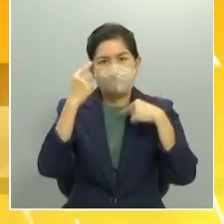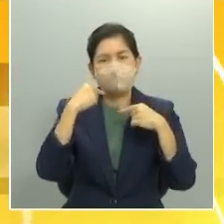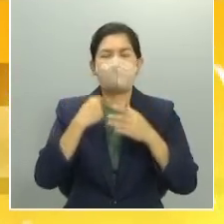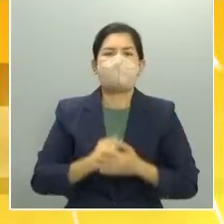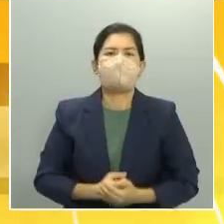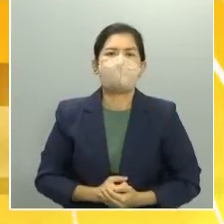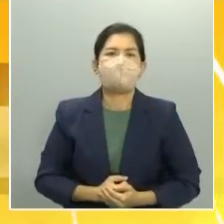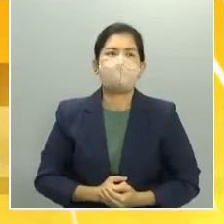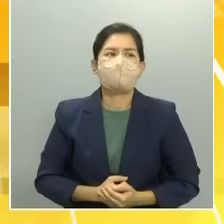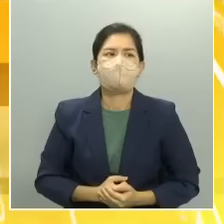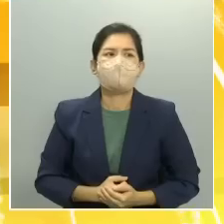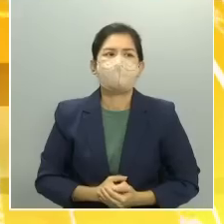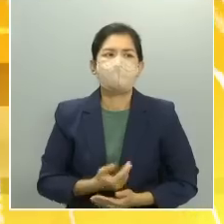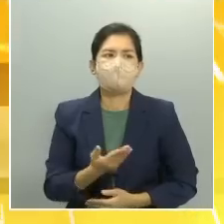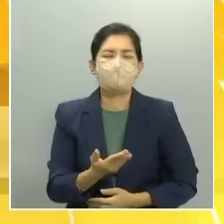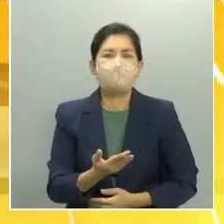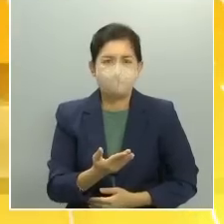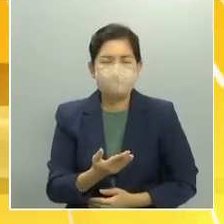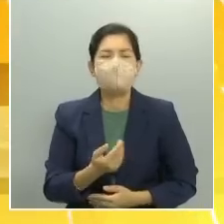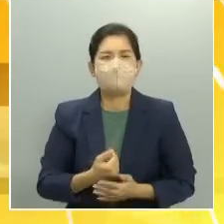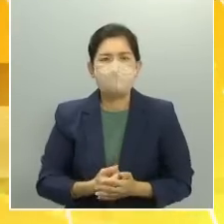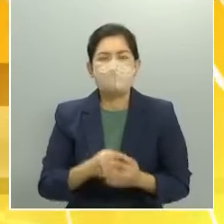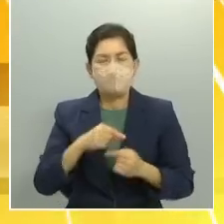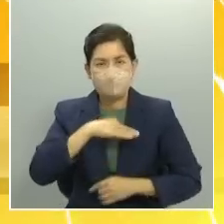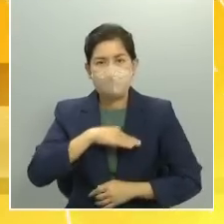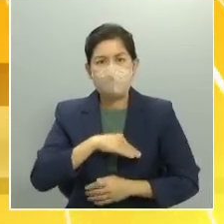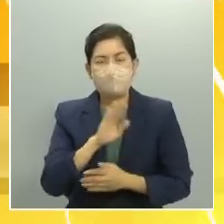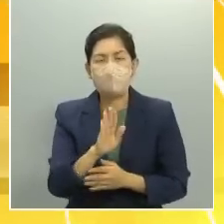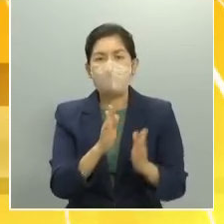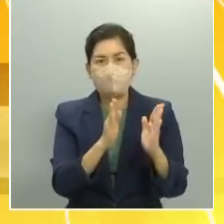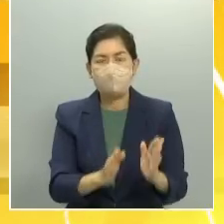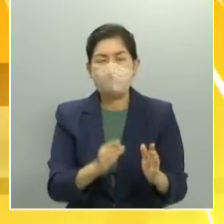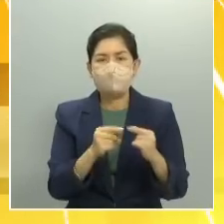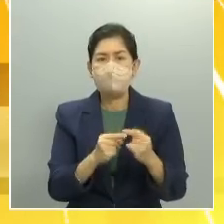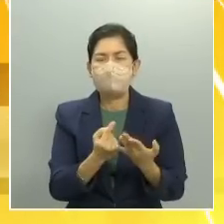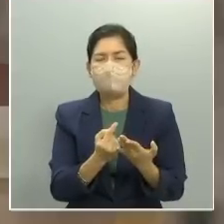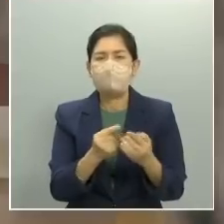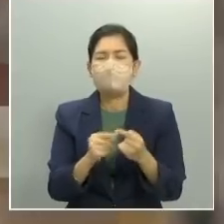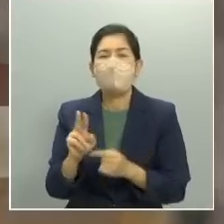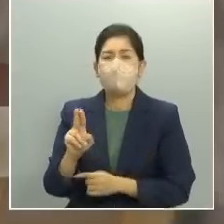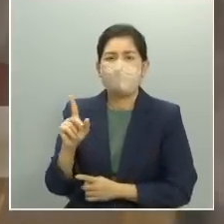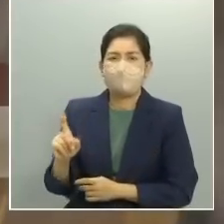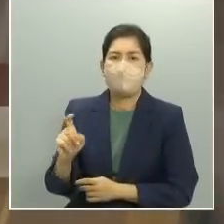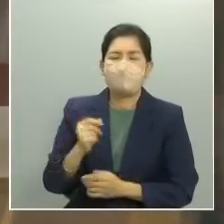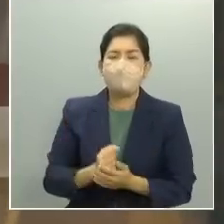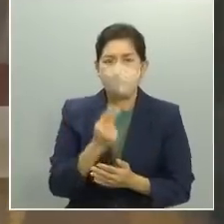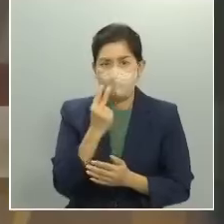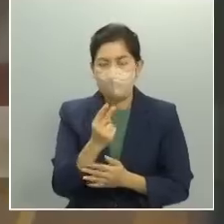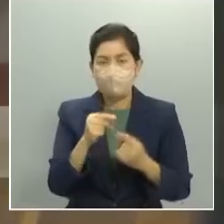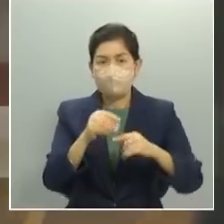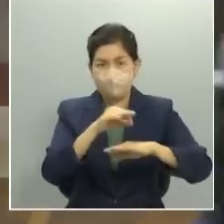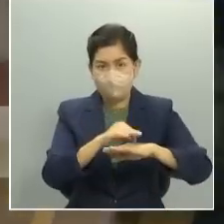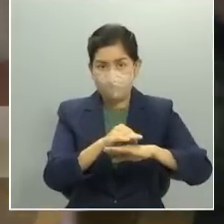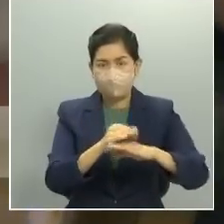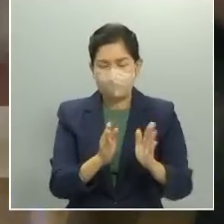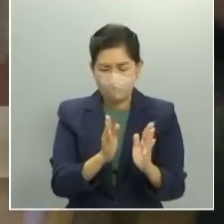ได้ยินนะครับเสียงของผู้สูญเสียท่านผู้ชมครับดูจดที่พบร่างผู้ชีวิตหลังจากที่เจ้